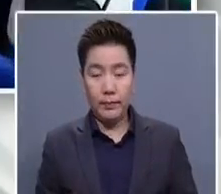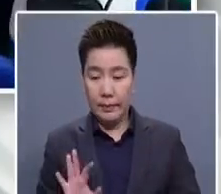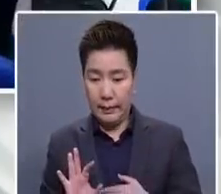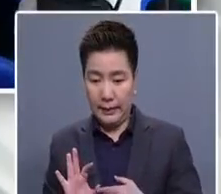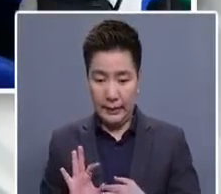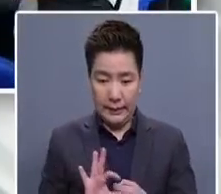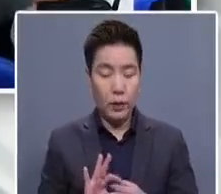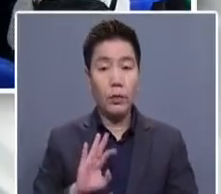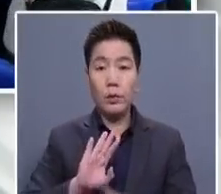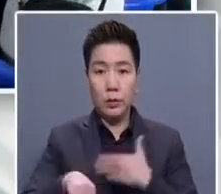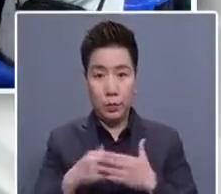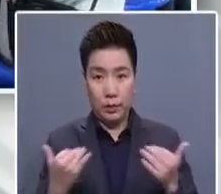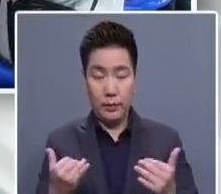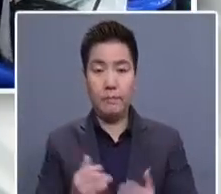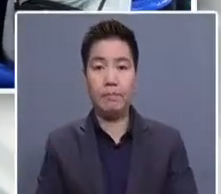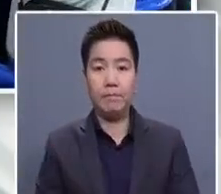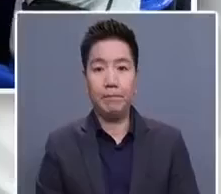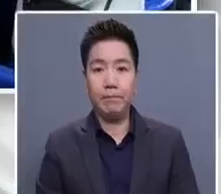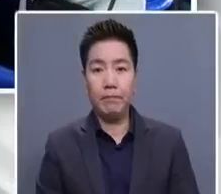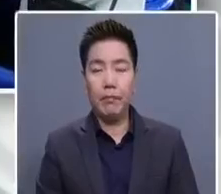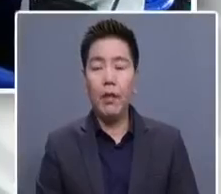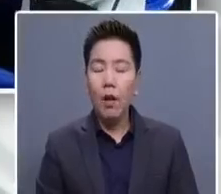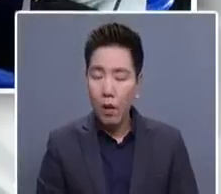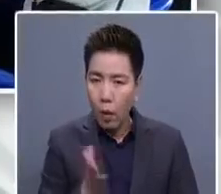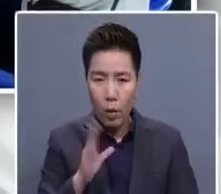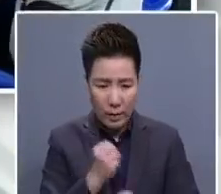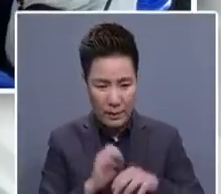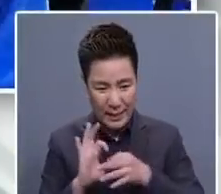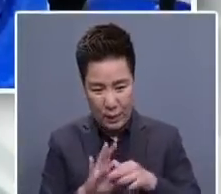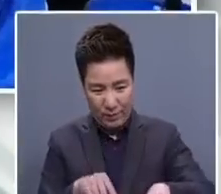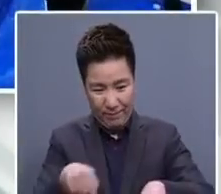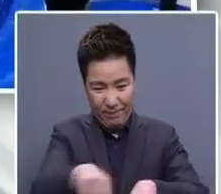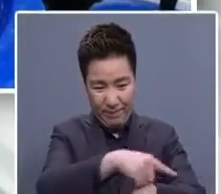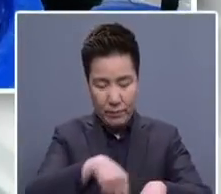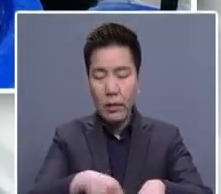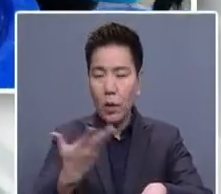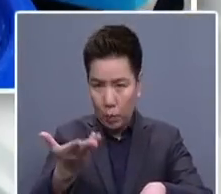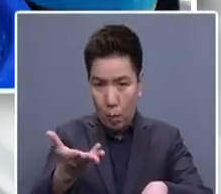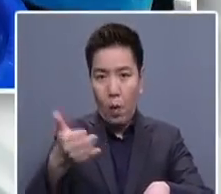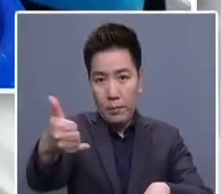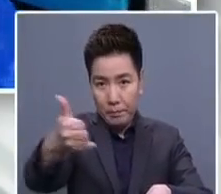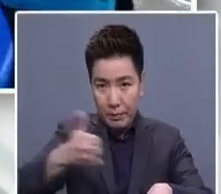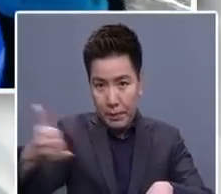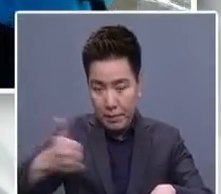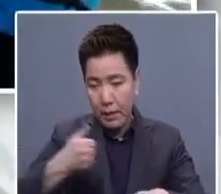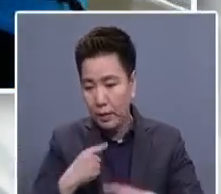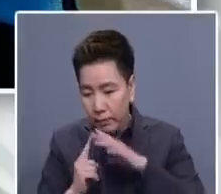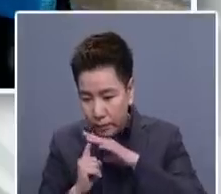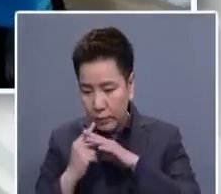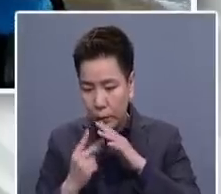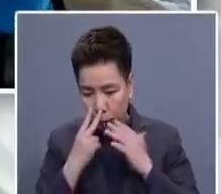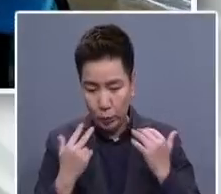าดกุ้งทั้งหมดเลยเนี่ยขอให้มาดำเนินการสวอปเพื่อหาเชื้อเลยซึ่งตอ